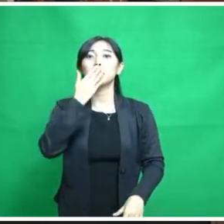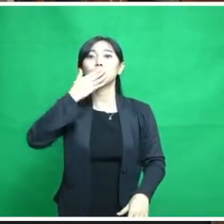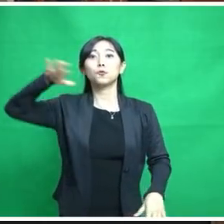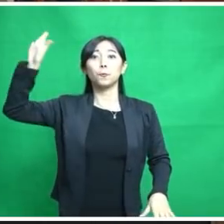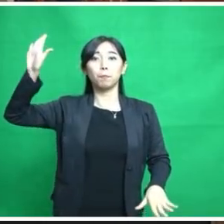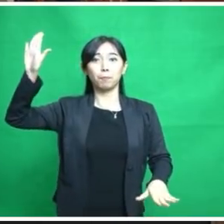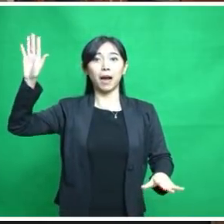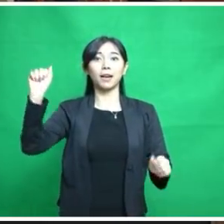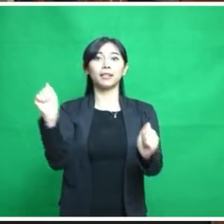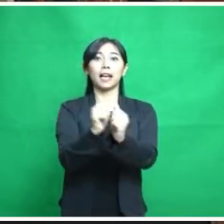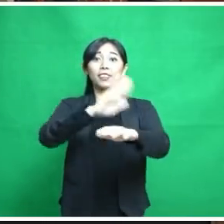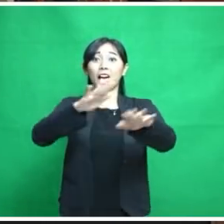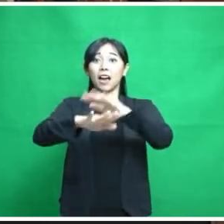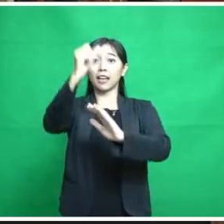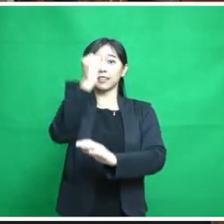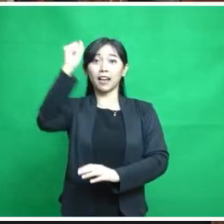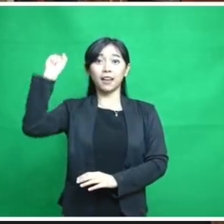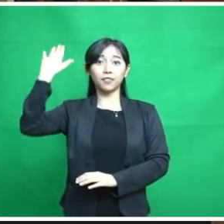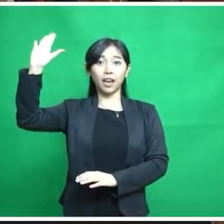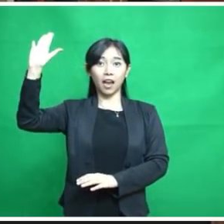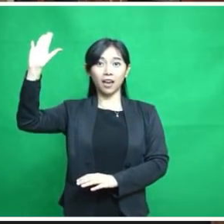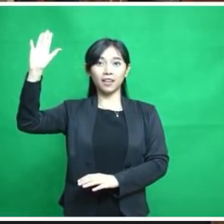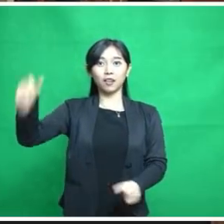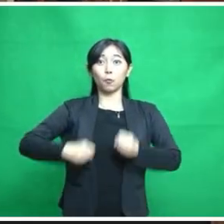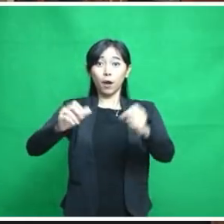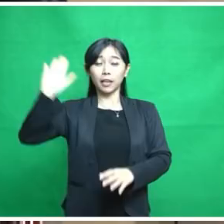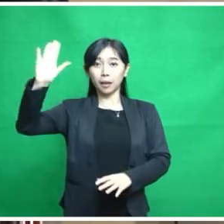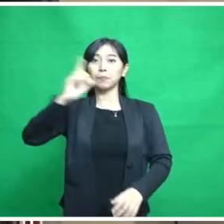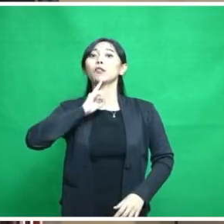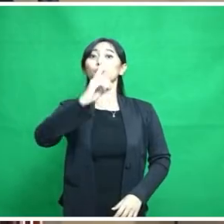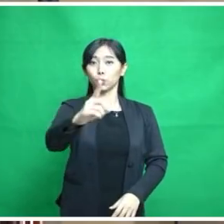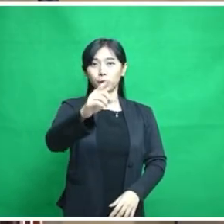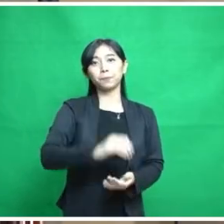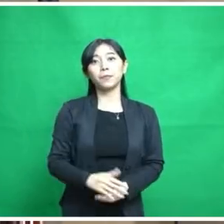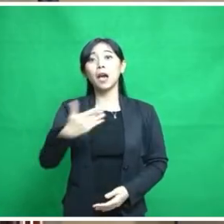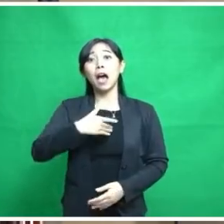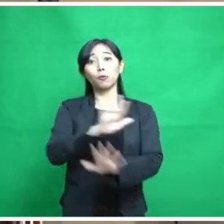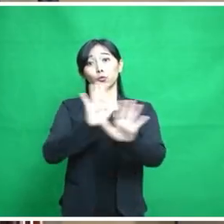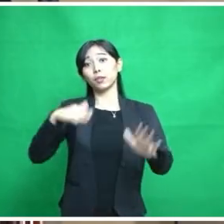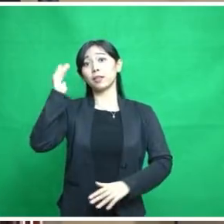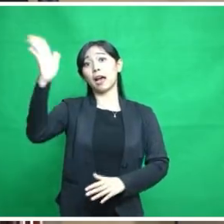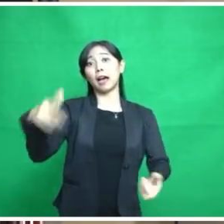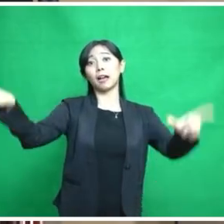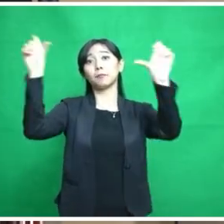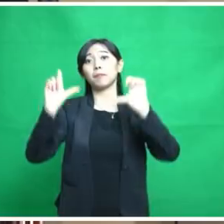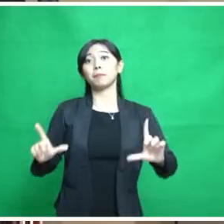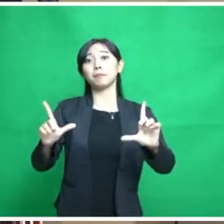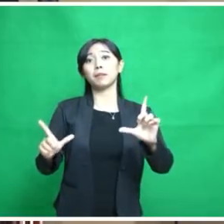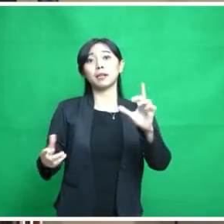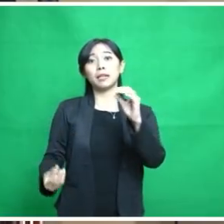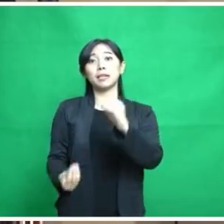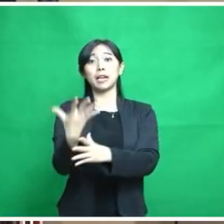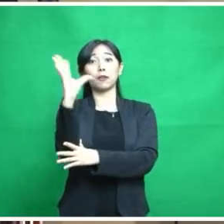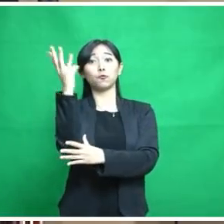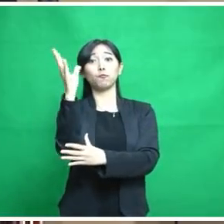demi tangan kanannya, demi tangan kekuatannya, sesungguhnya aku tidak akan memberi gandummu lagi